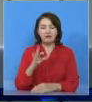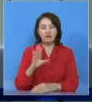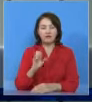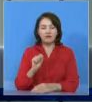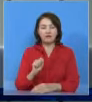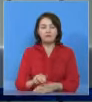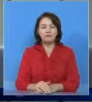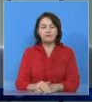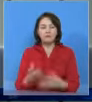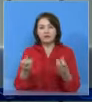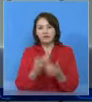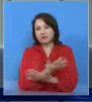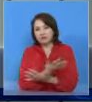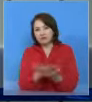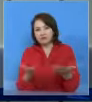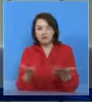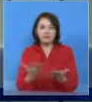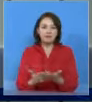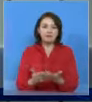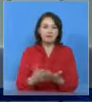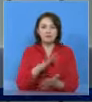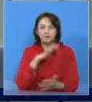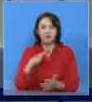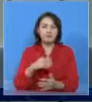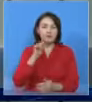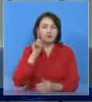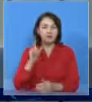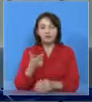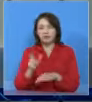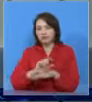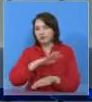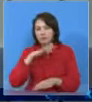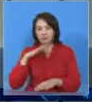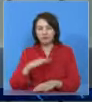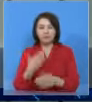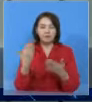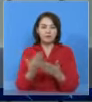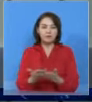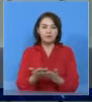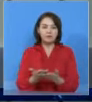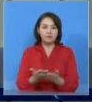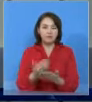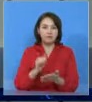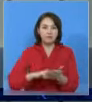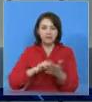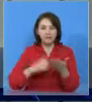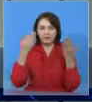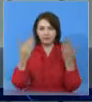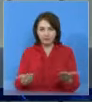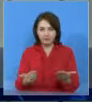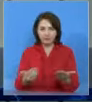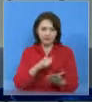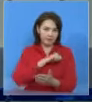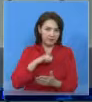Өтепбергенова тағы да енді бәрі бірден ауызға түсе бермейді ғой, жастар бізде өте көп. Жастар өте көп, себебі қазір